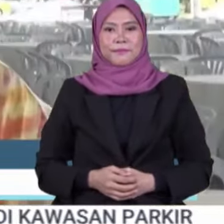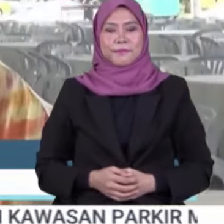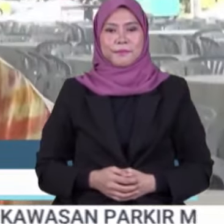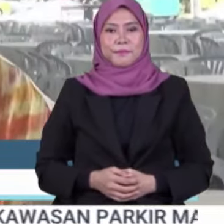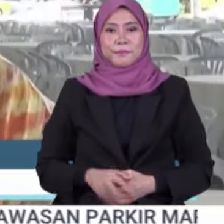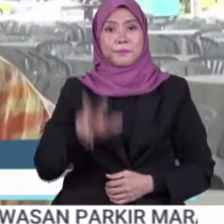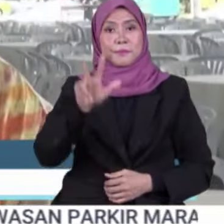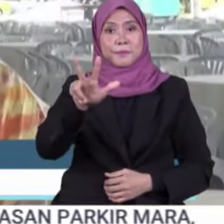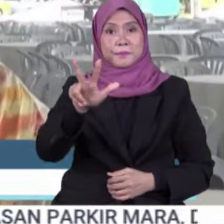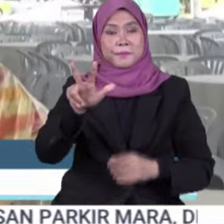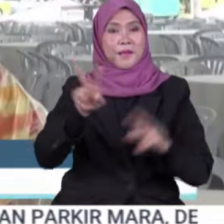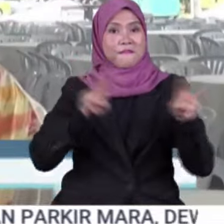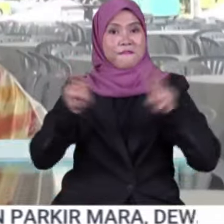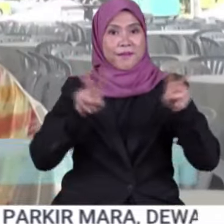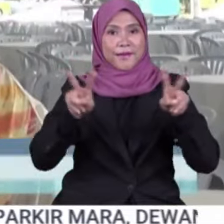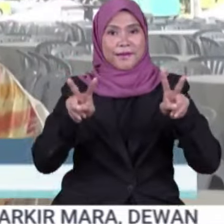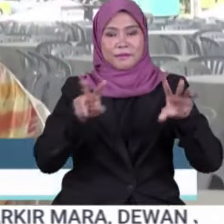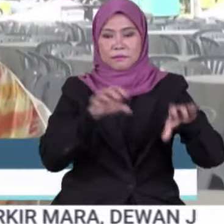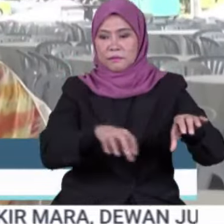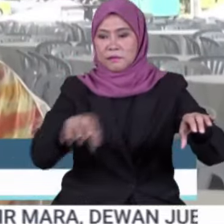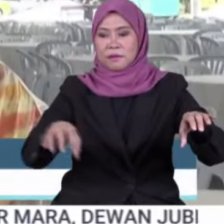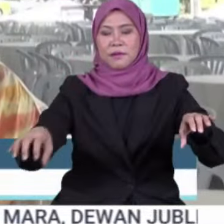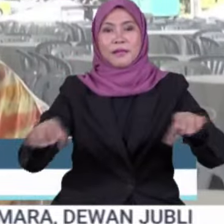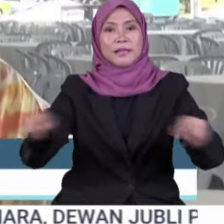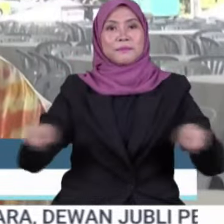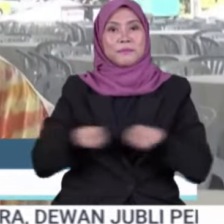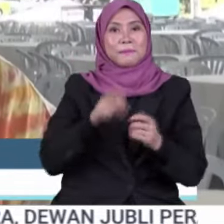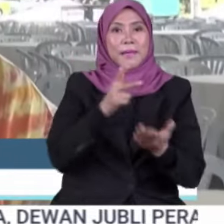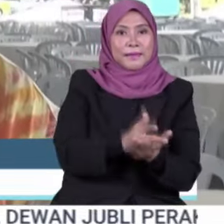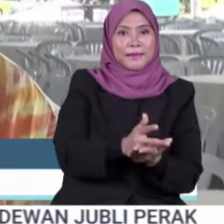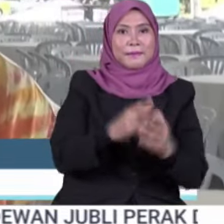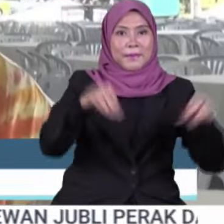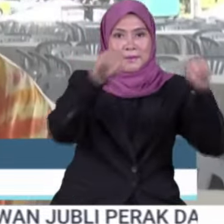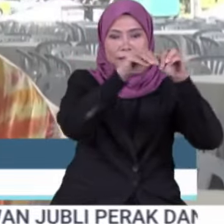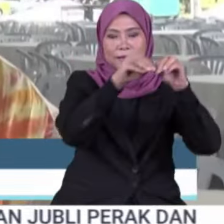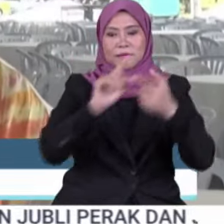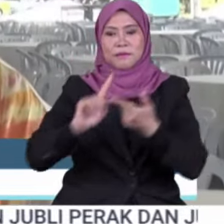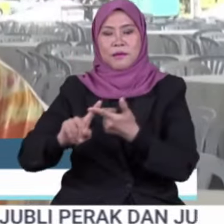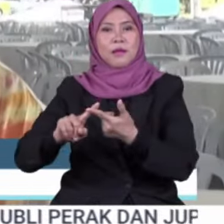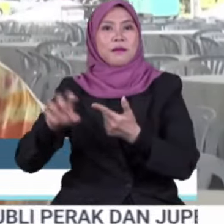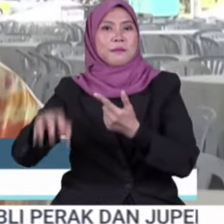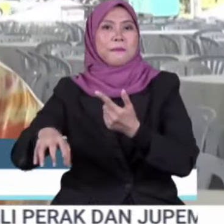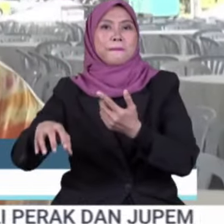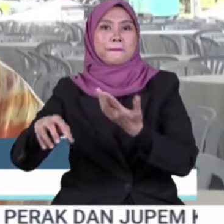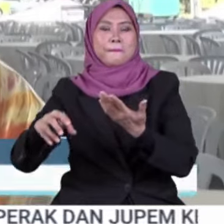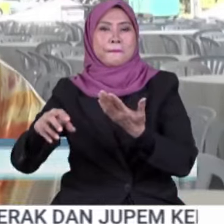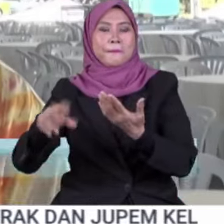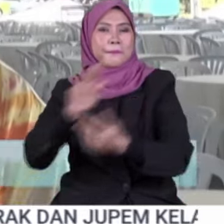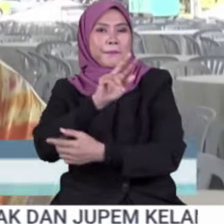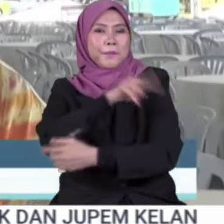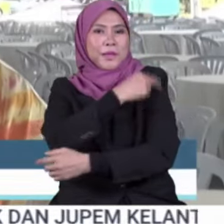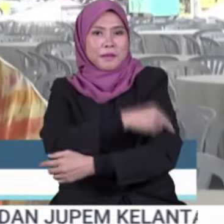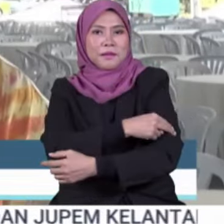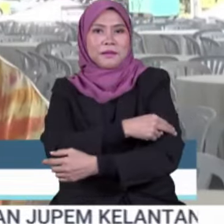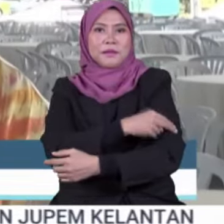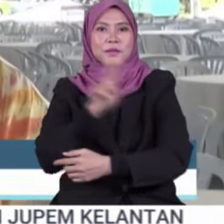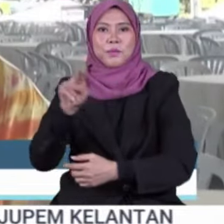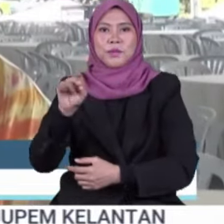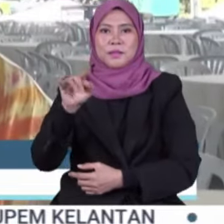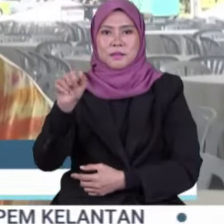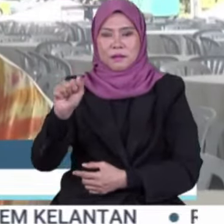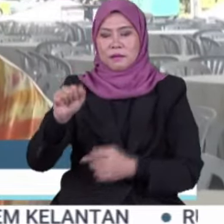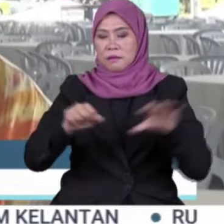3 lokasi van perantara adalah di Parkir Masjid UNISA, Parkir Hospital Pengajar UNISA dan Parkir Chancellery.